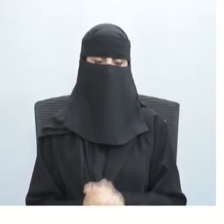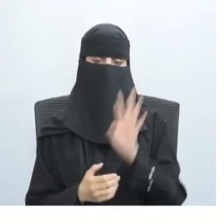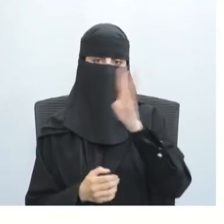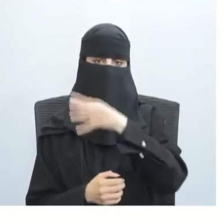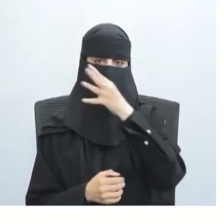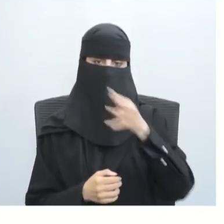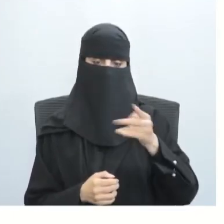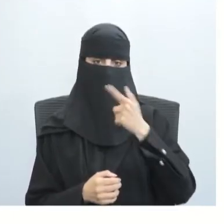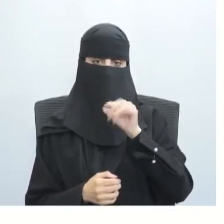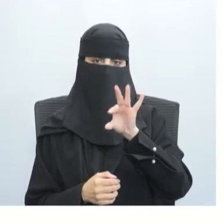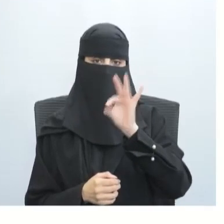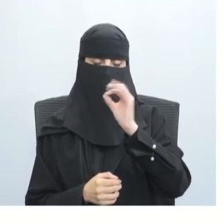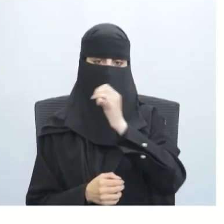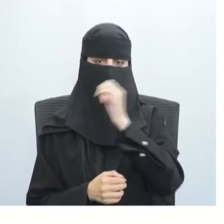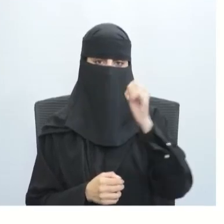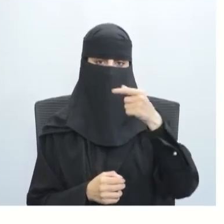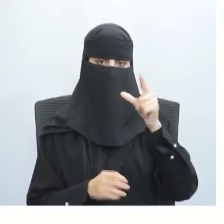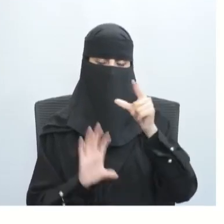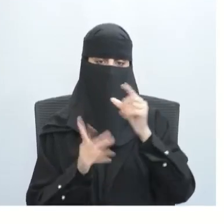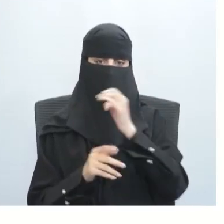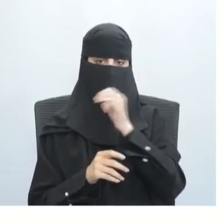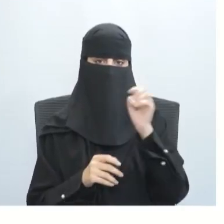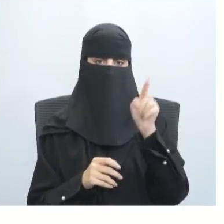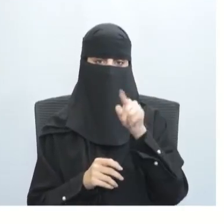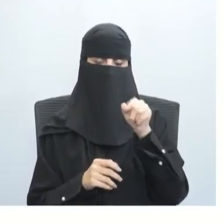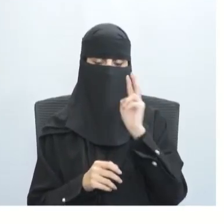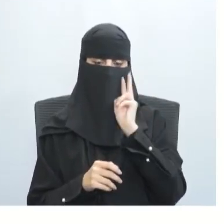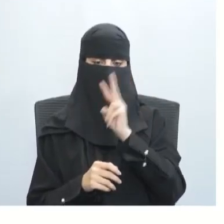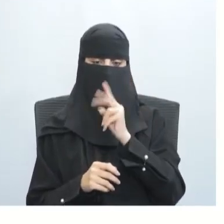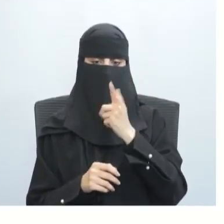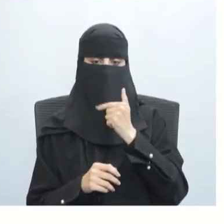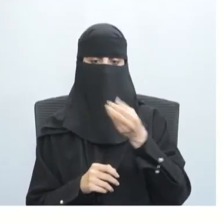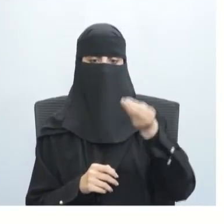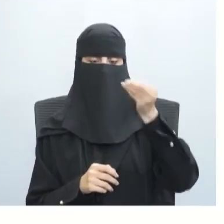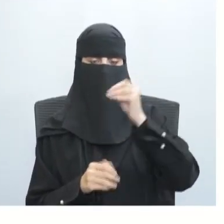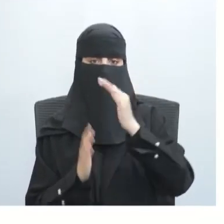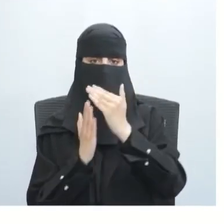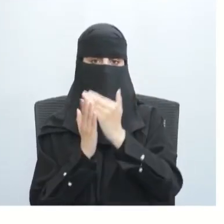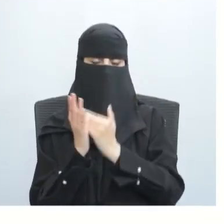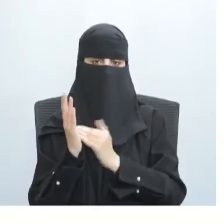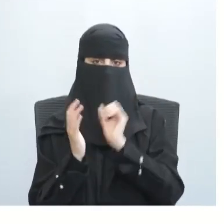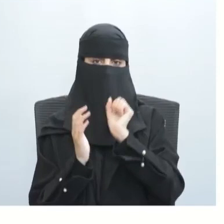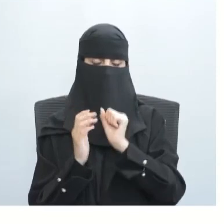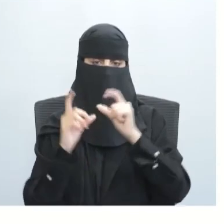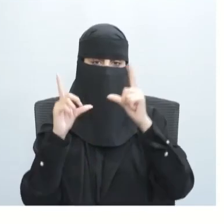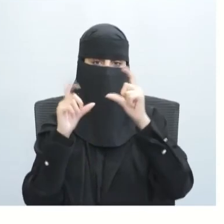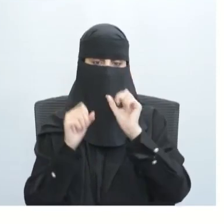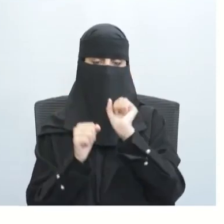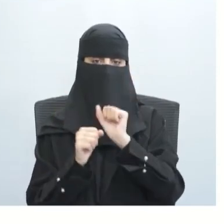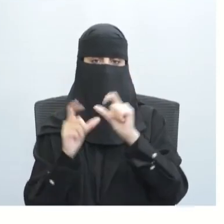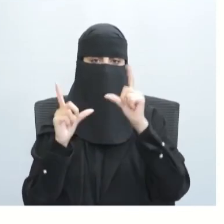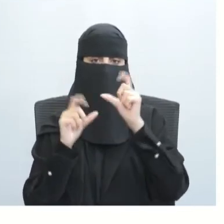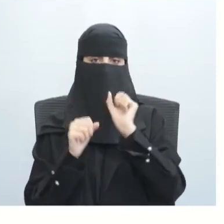حدد الجمله الصحيحه والجمله الخاطئه فيما يلي يمكنك عرض الصور باستخدام صور مايكروسوفت